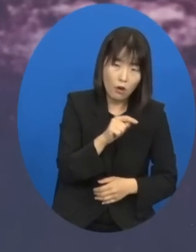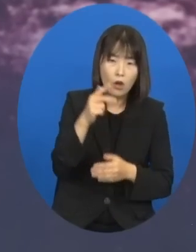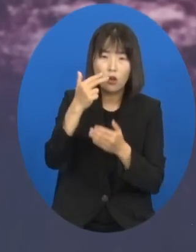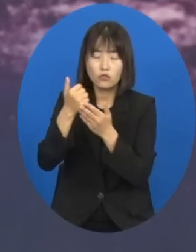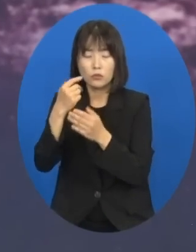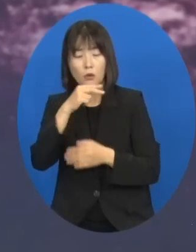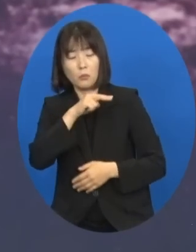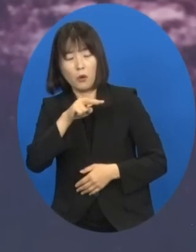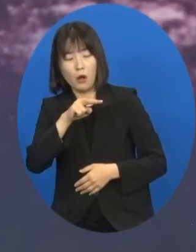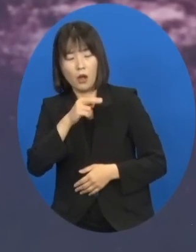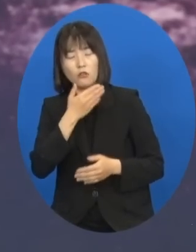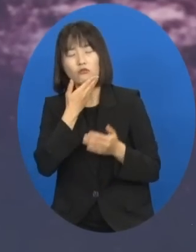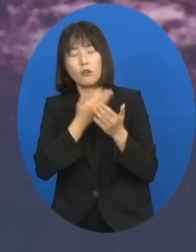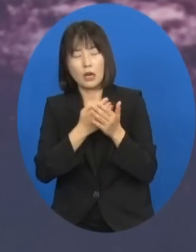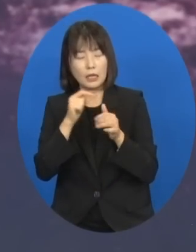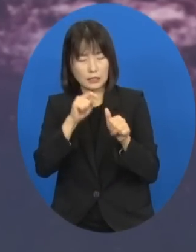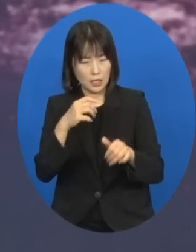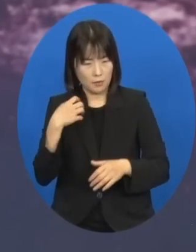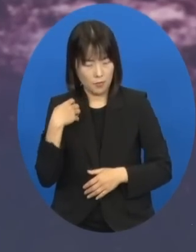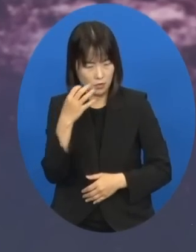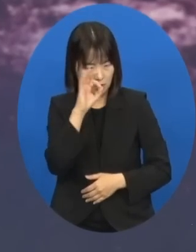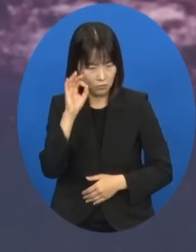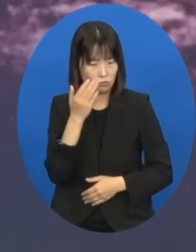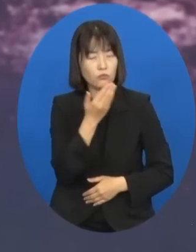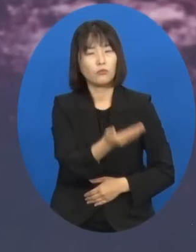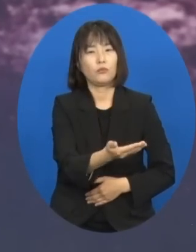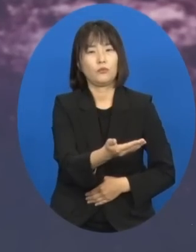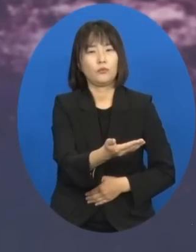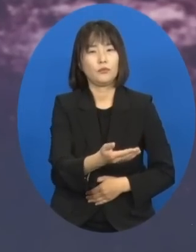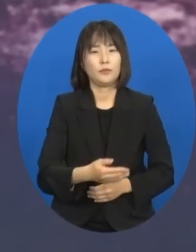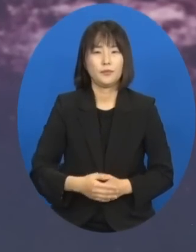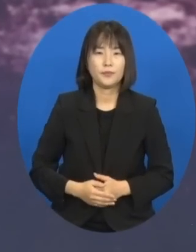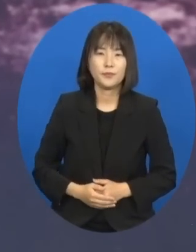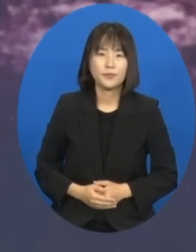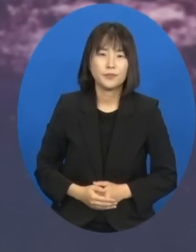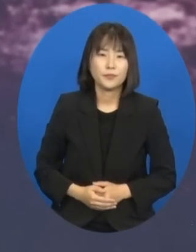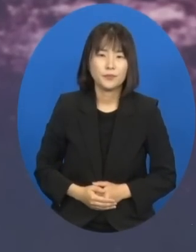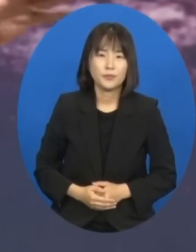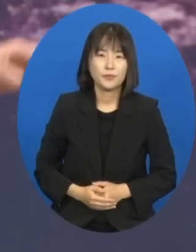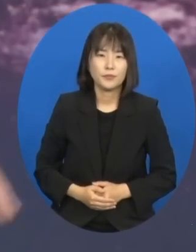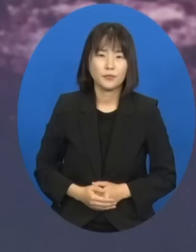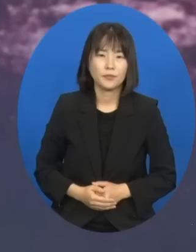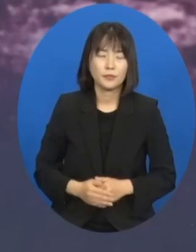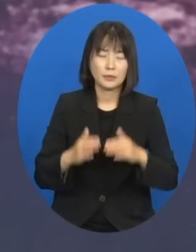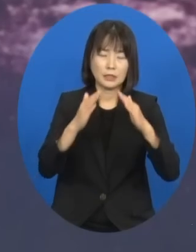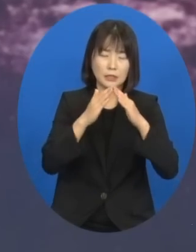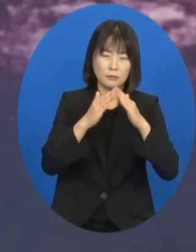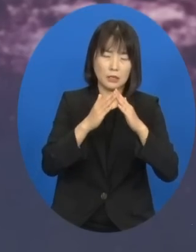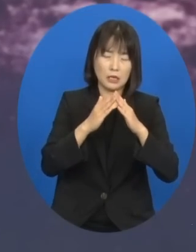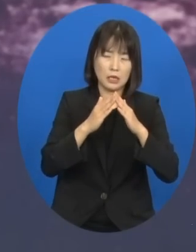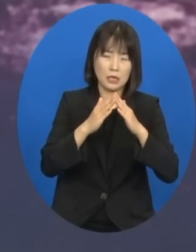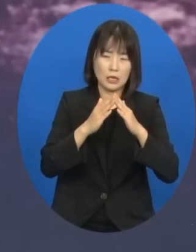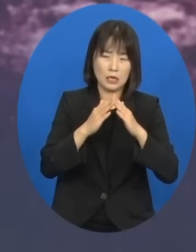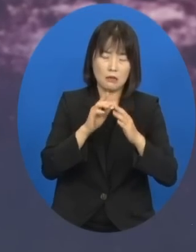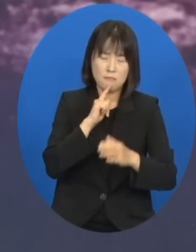귀한 사명이라고 인정해 주신다는 것이죠. 집에 속썩이는 아이들이 있습니까? 우리 종철부가 와